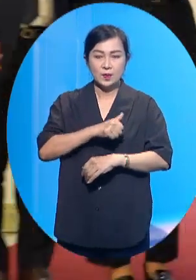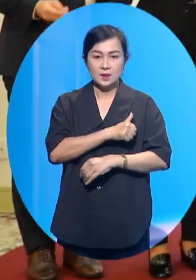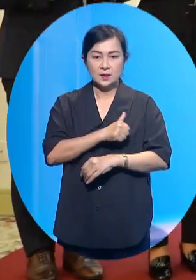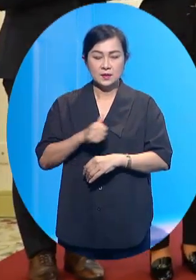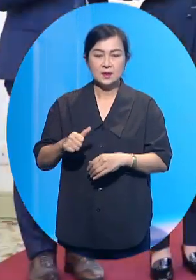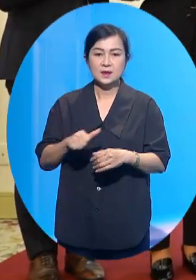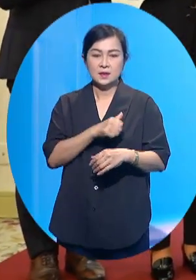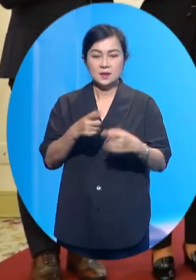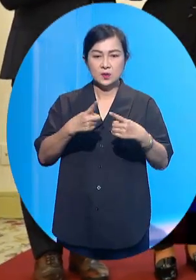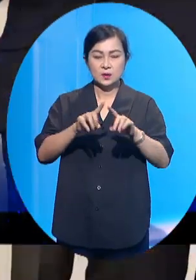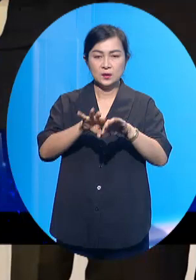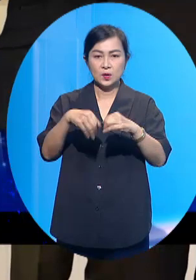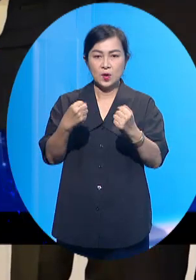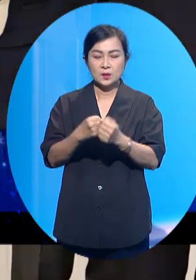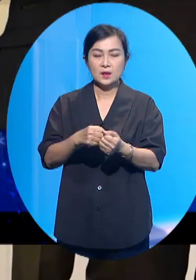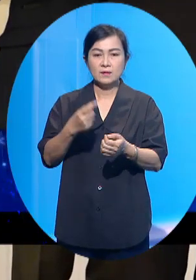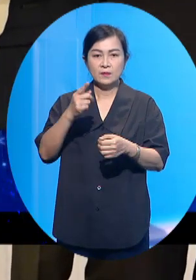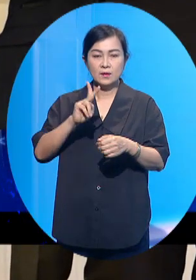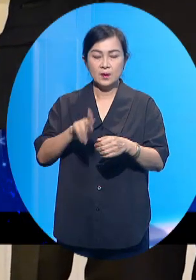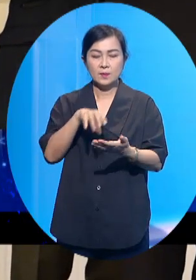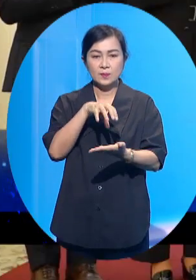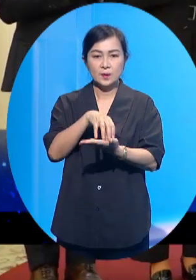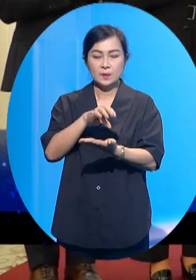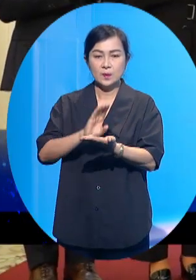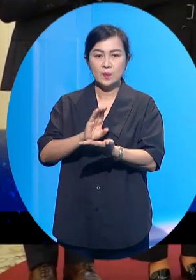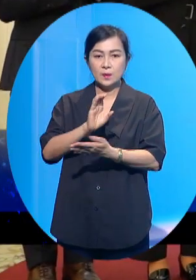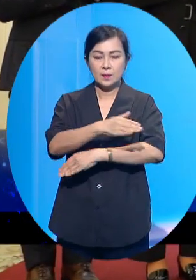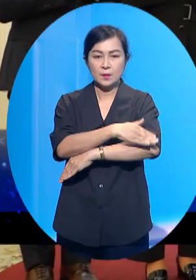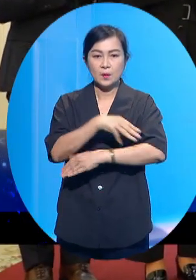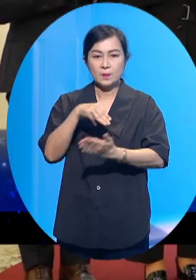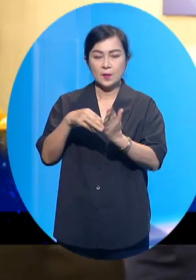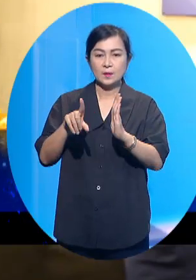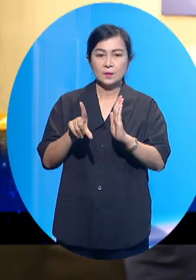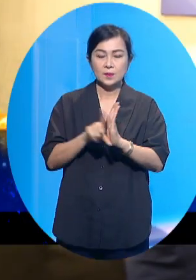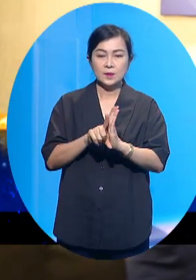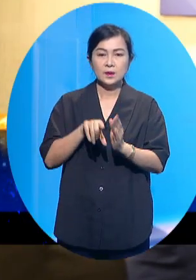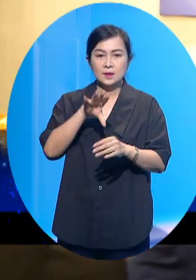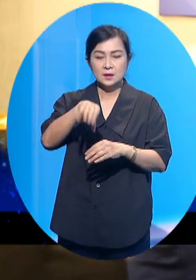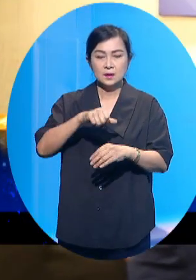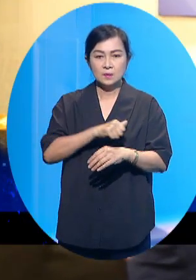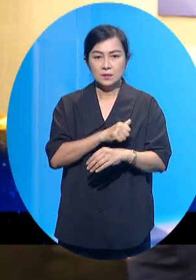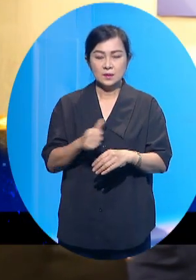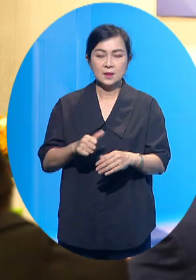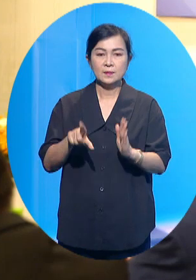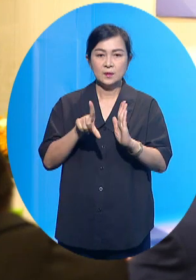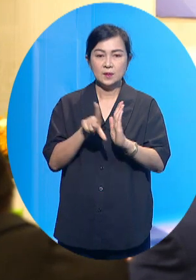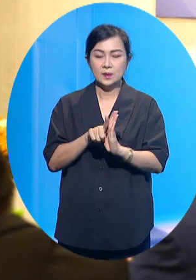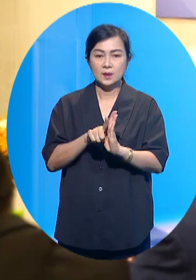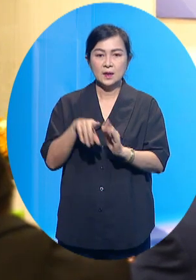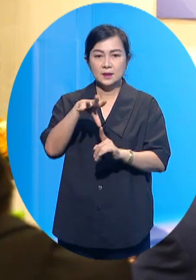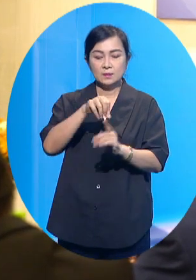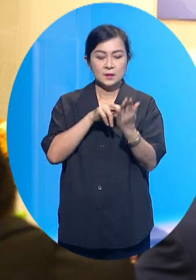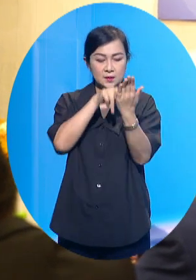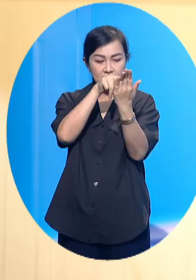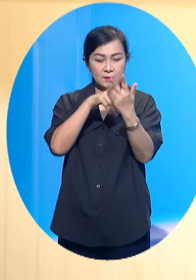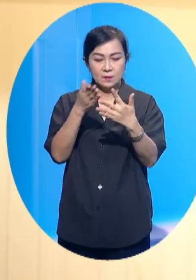dân, doanh nhân, các tổ chức thương mại phù hợp với lĩnh vực, cung cấp hỗ trợ chuyên môn pháp lý, sử dụng các nguồn lực hiện hữu về pháp lý, thông tin nghiên